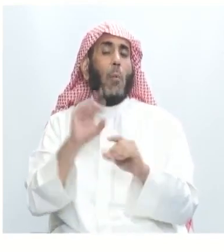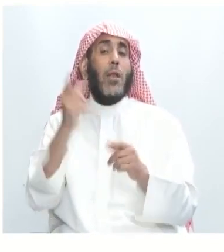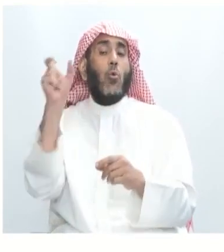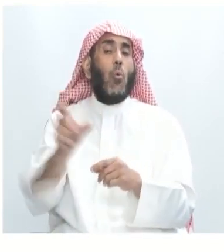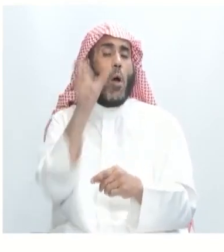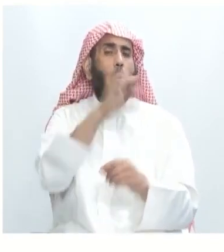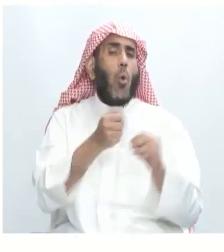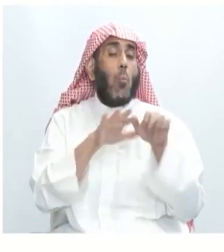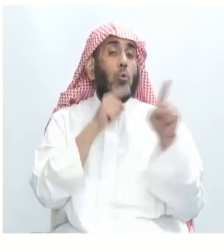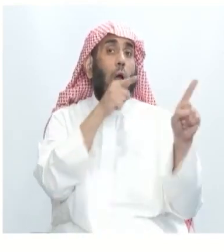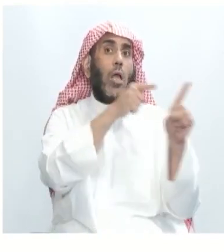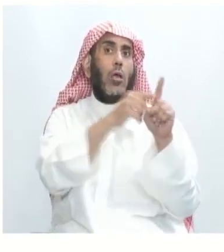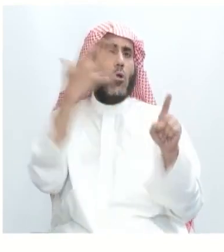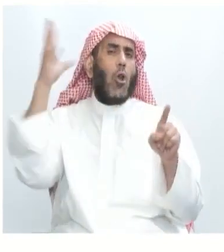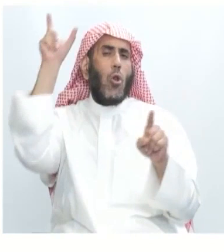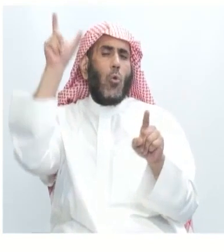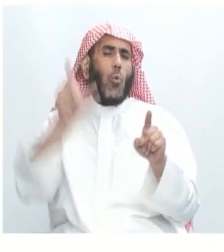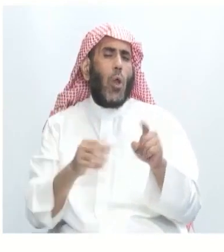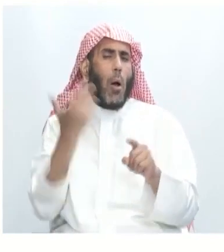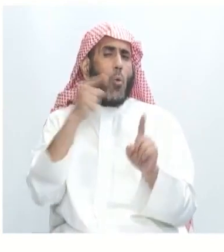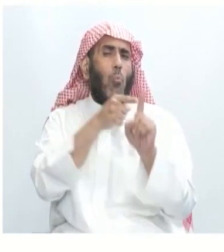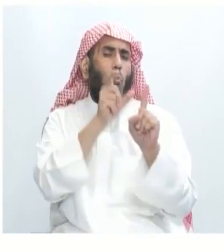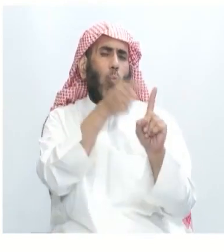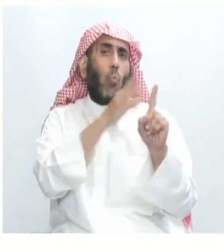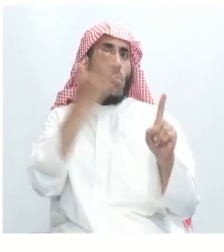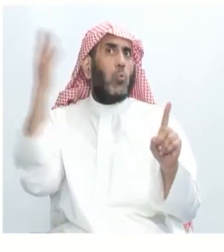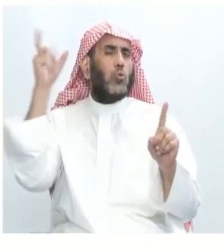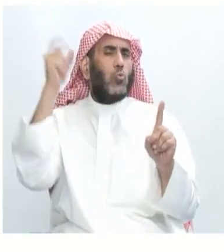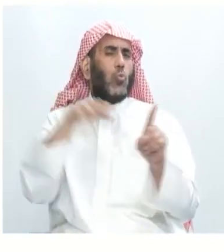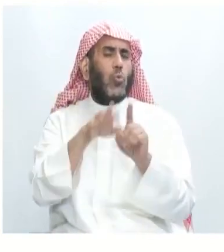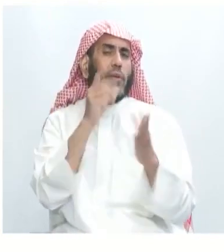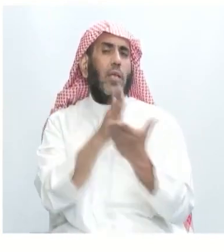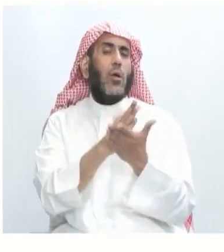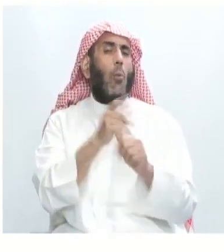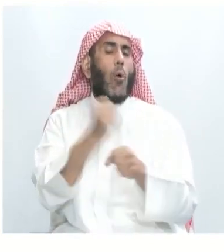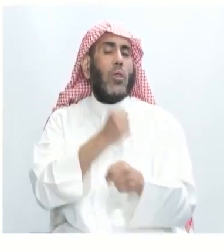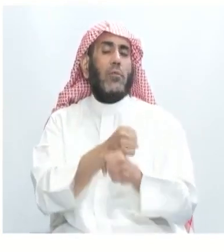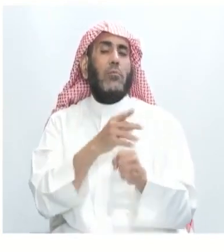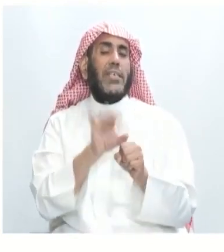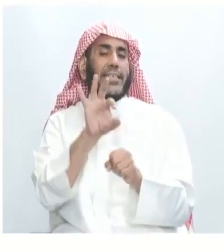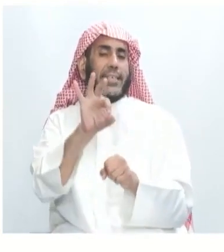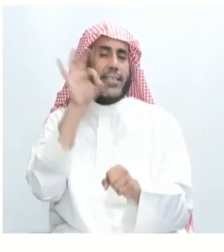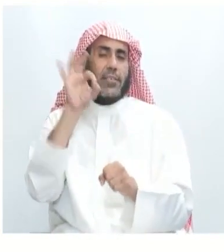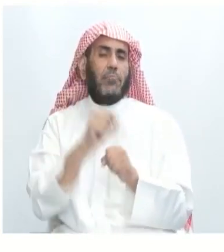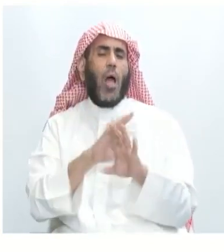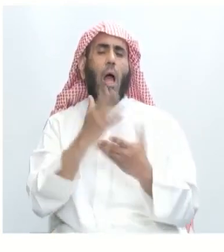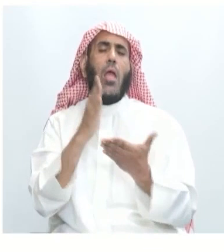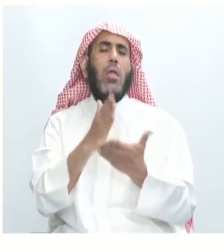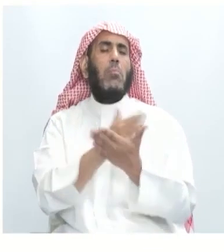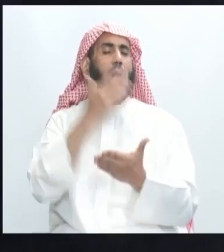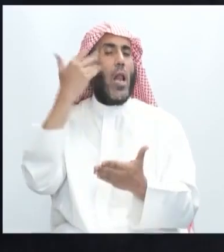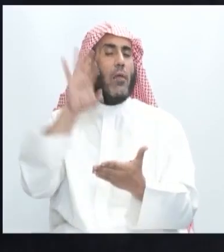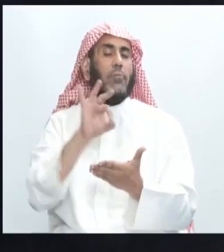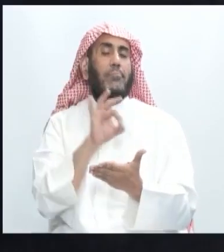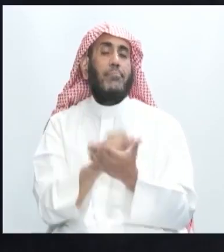اول مشاهير العلماء تذكر اهم المشاهير العلماء في هذا المجال و وظيفته في هذا المجال ودوره اختر اي مجال من المجالات